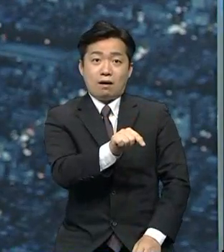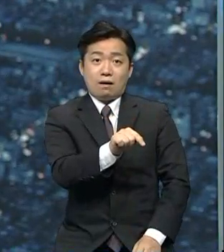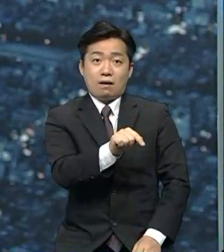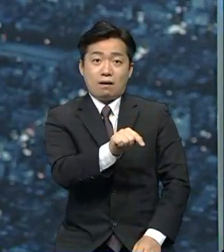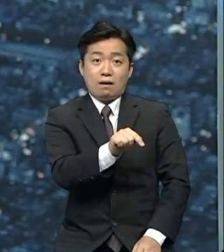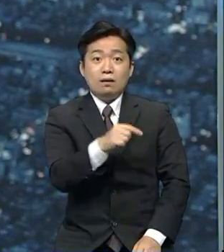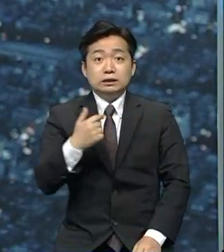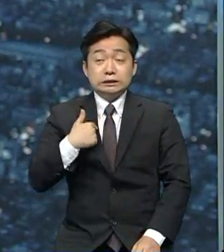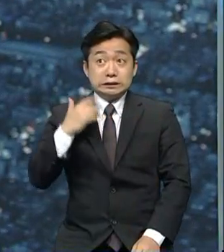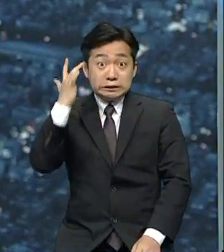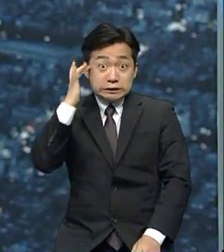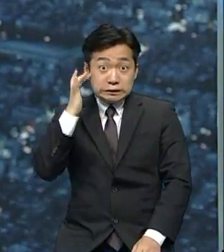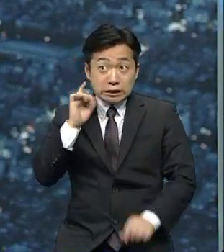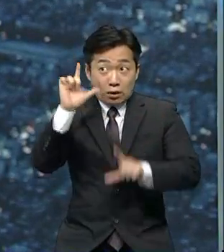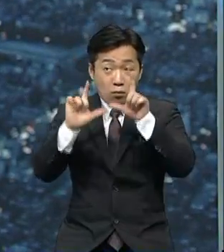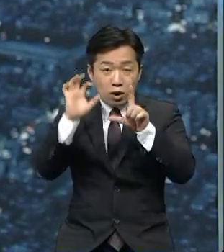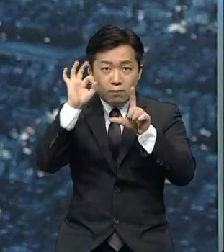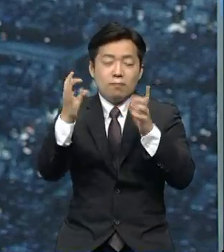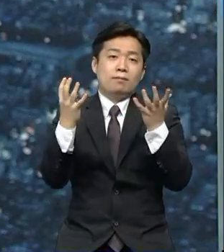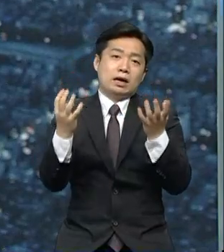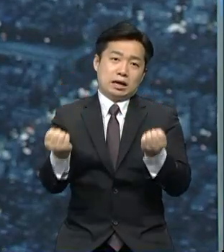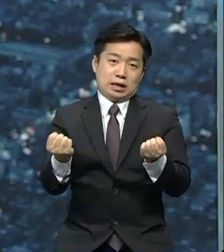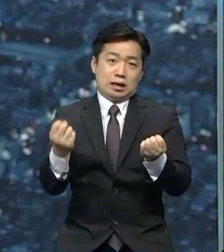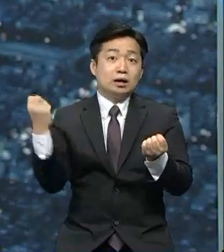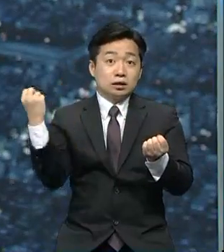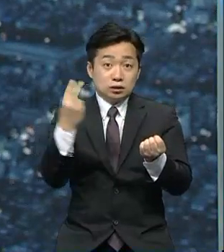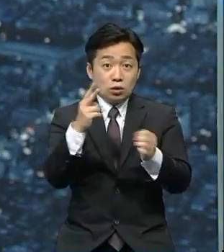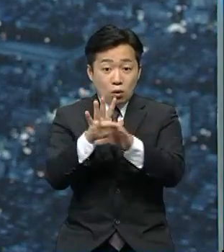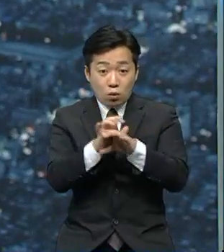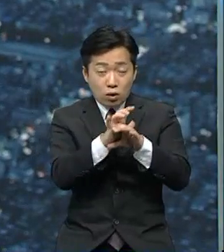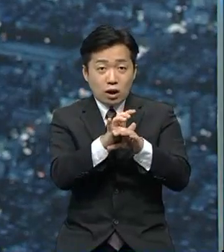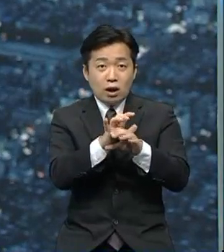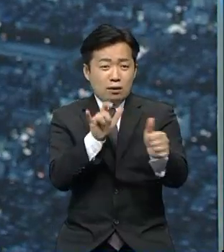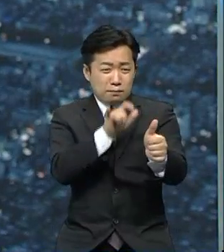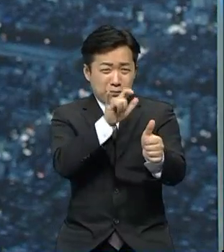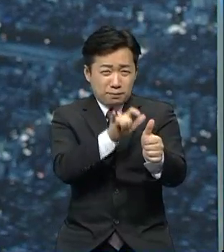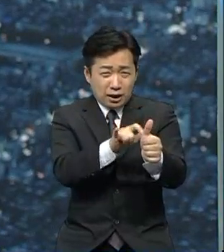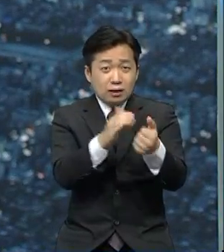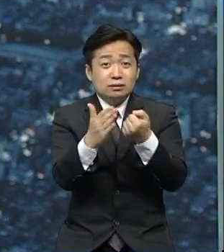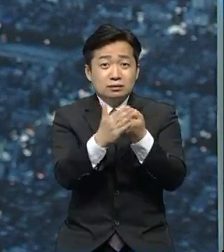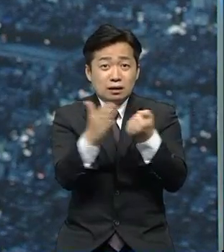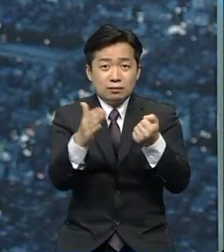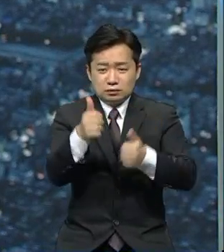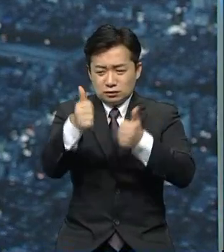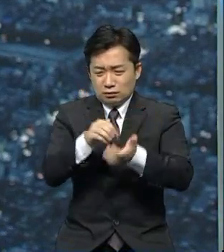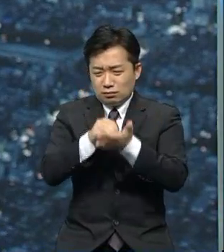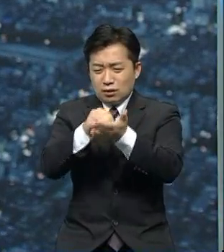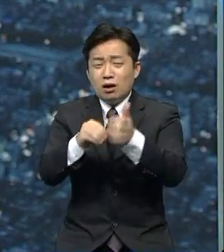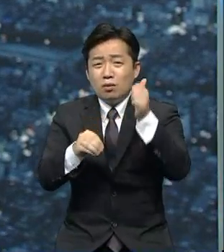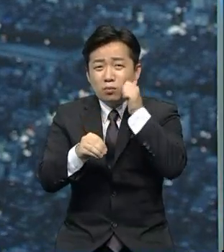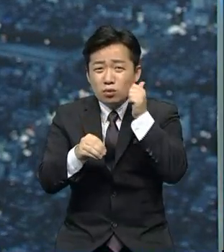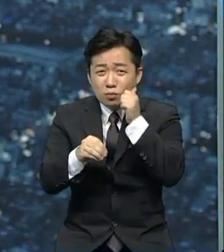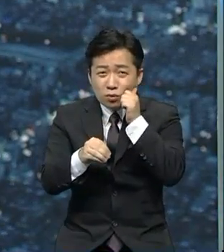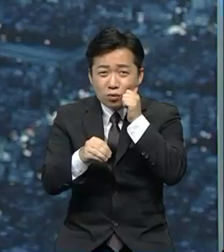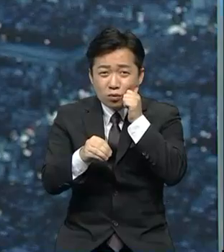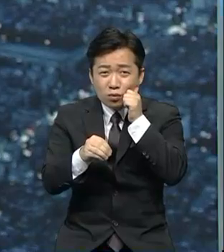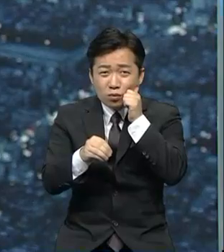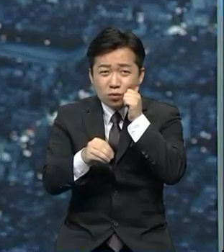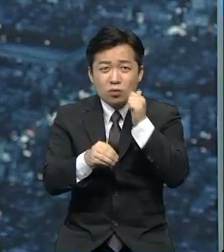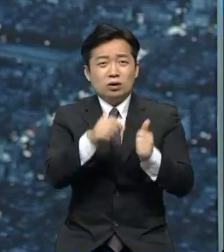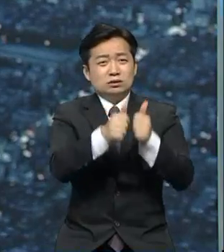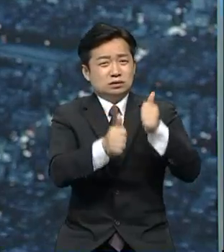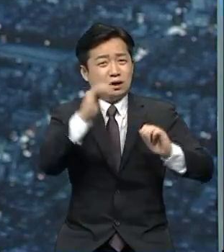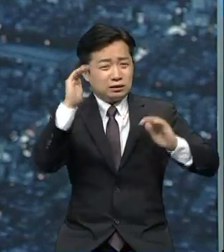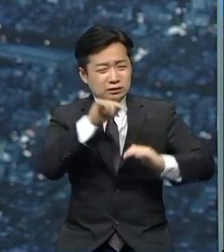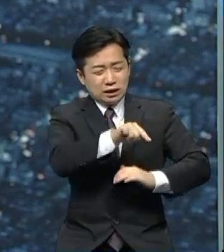인해서 긴장하는 빛이 역력했습니다. 네. 게다가 코로나 확진 판정을 받아서 시험을 치르지 못한 그런 응시생들에 대한 안타까운